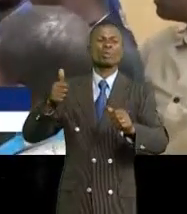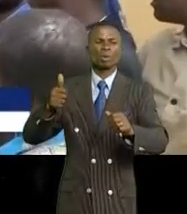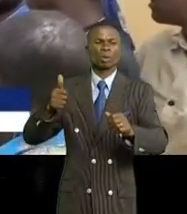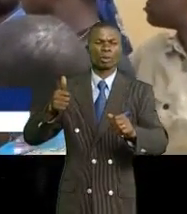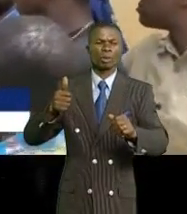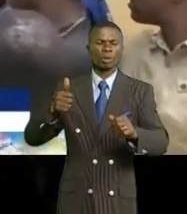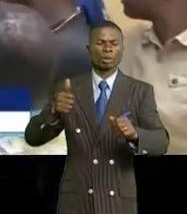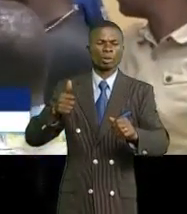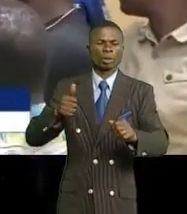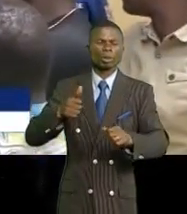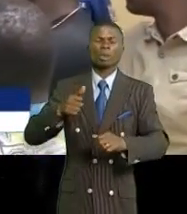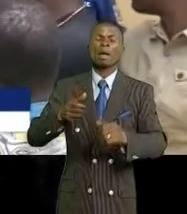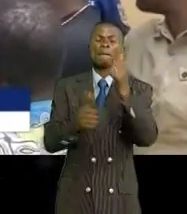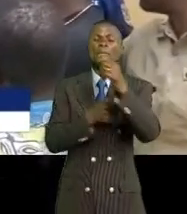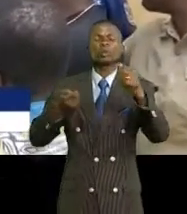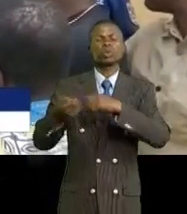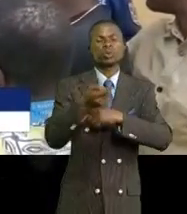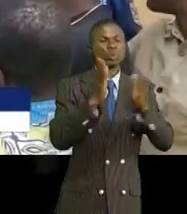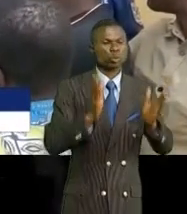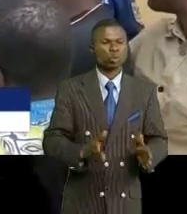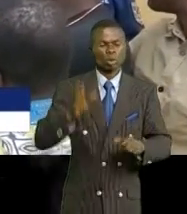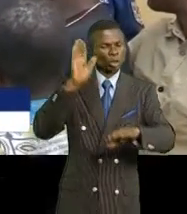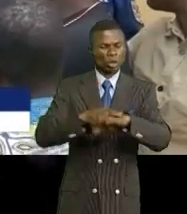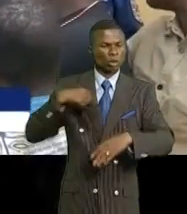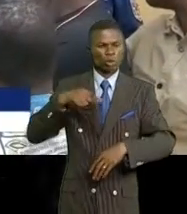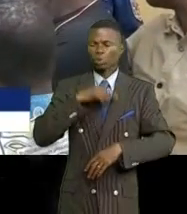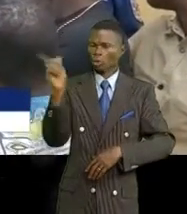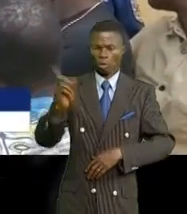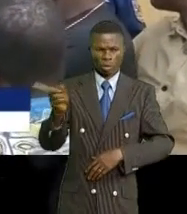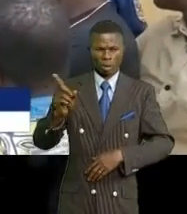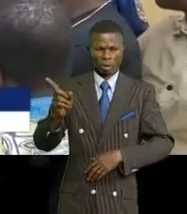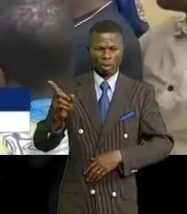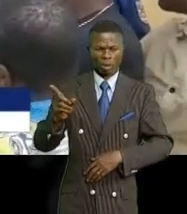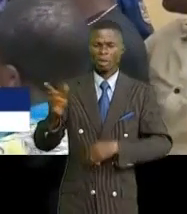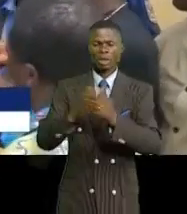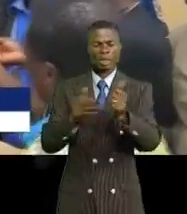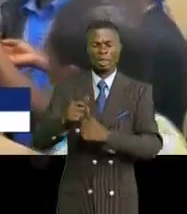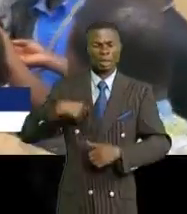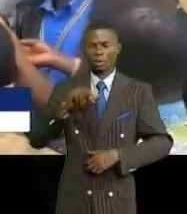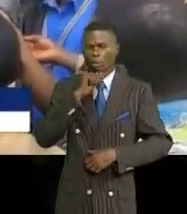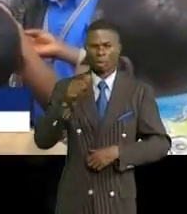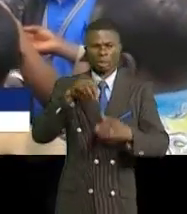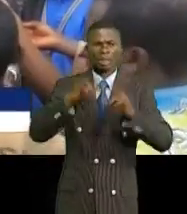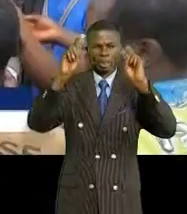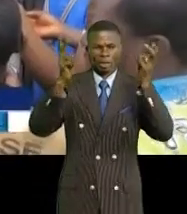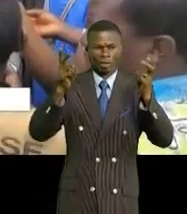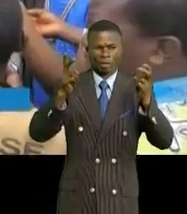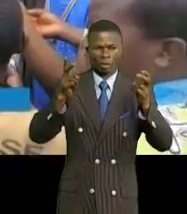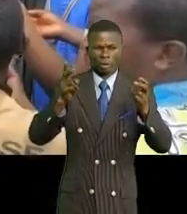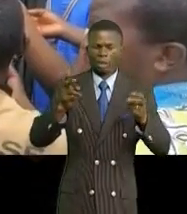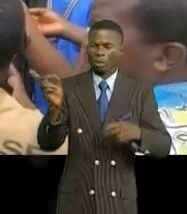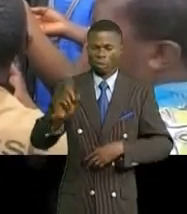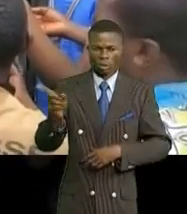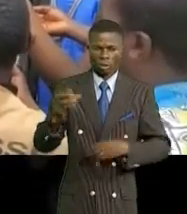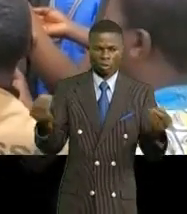les égorgeurs, n'est-ce pas, les égorgeurs puissent venir faire des sabotages dans la ville au nom des manifestants.